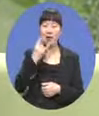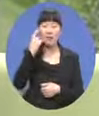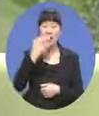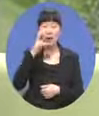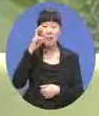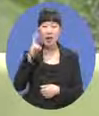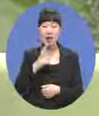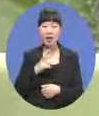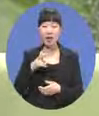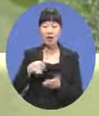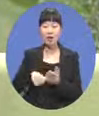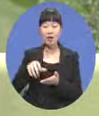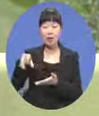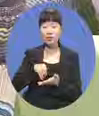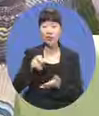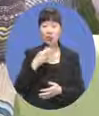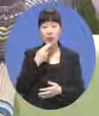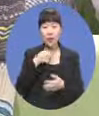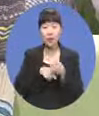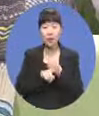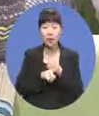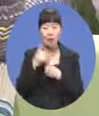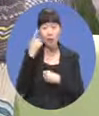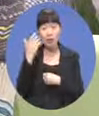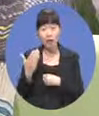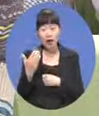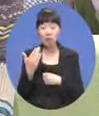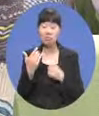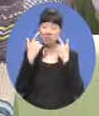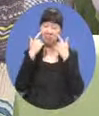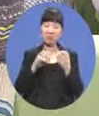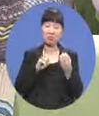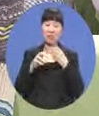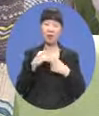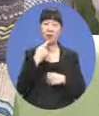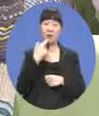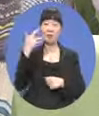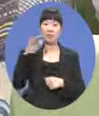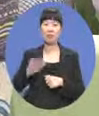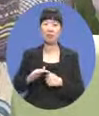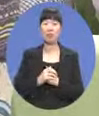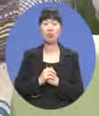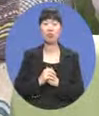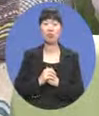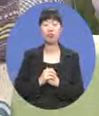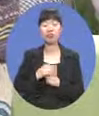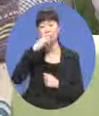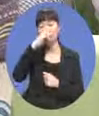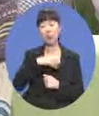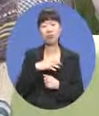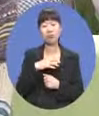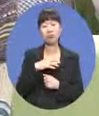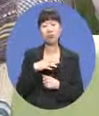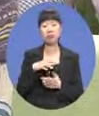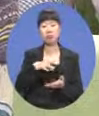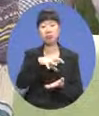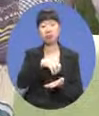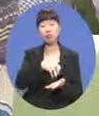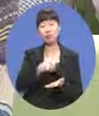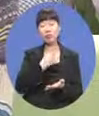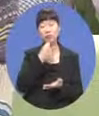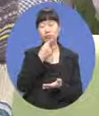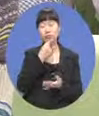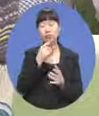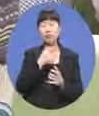거 아니에요. 왜 안 주워오는지. 그렇게 뭐 떡부러지게 말은 안 해도요. 네. 그냥 글쎄 그냥 별로 죽고 싶지 않아. 뭐 그냥